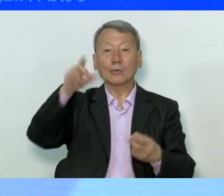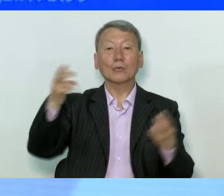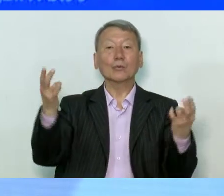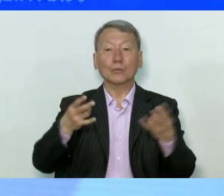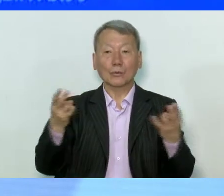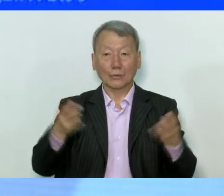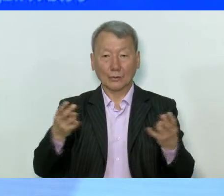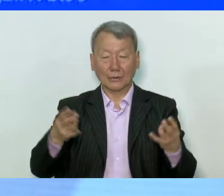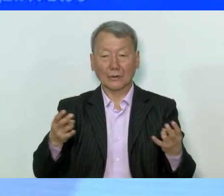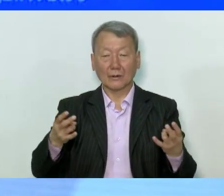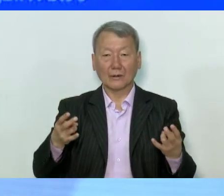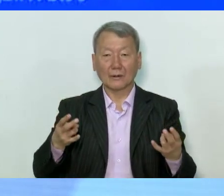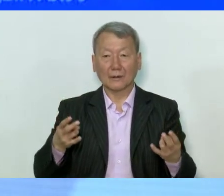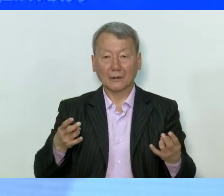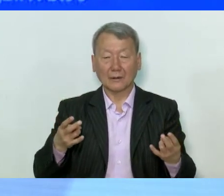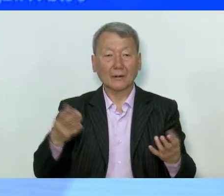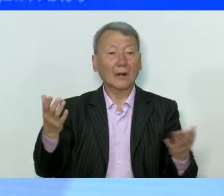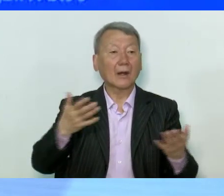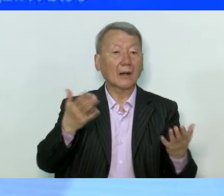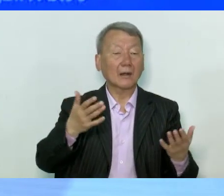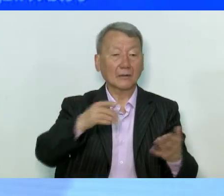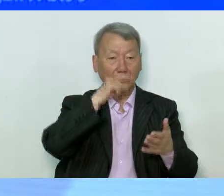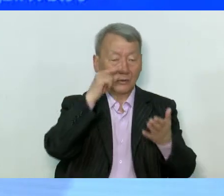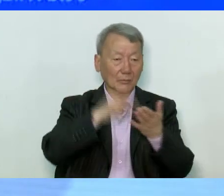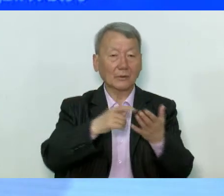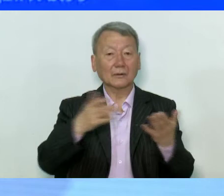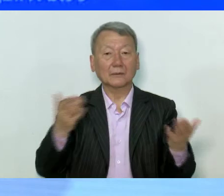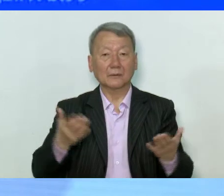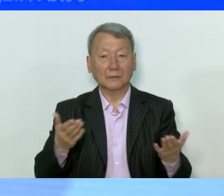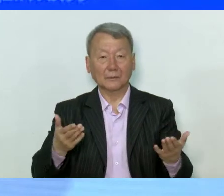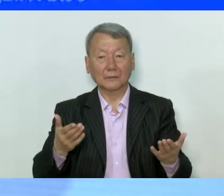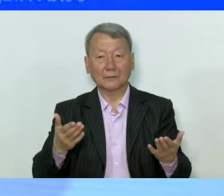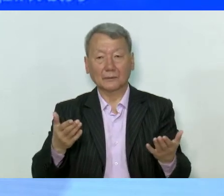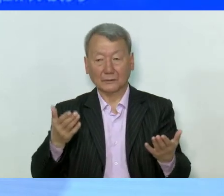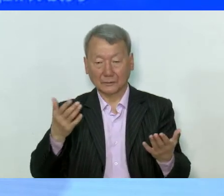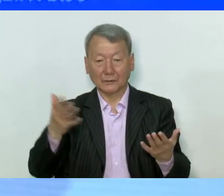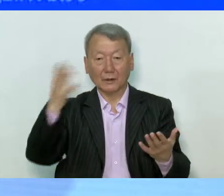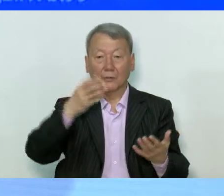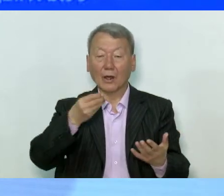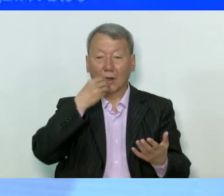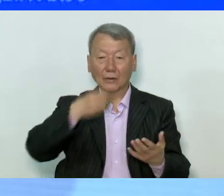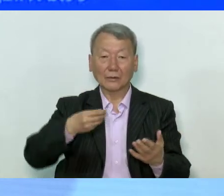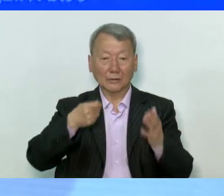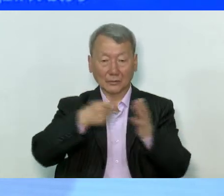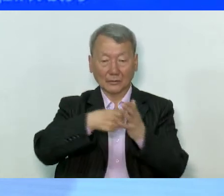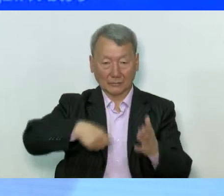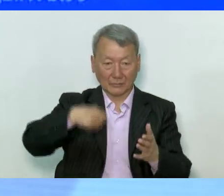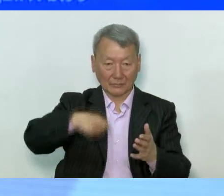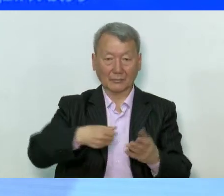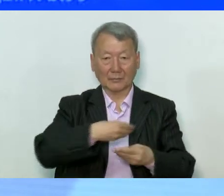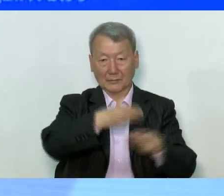бүлөлөрдү кайсы бир деңгээлде жакшы азык түлүк менен камсыздандырып турдук.